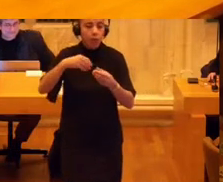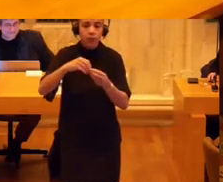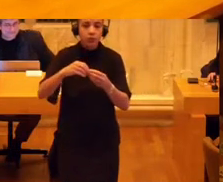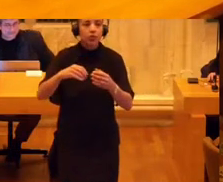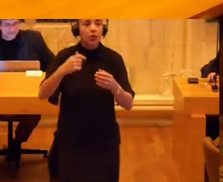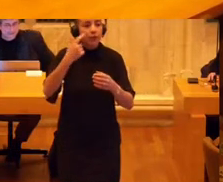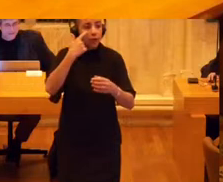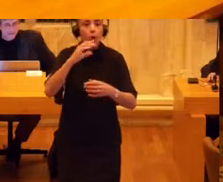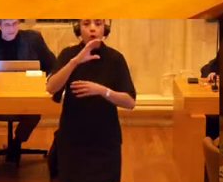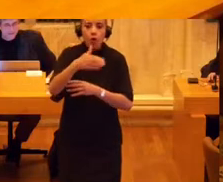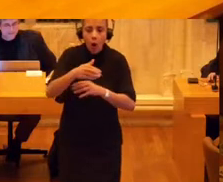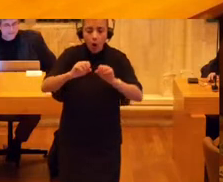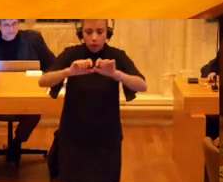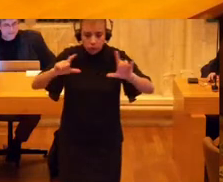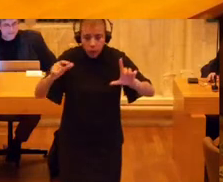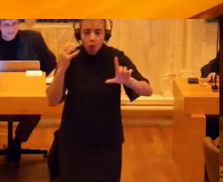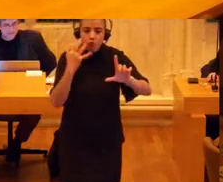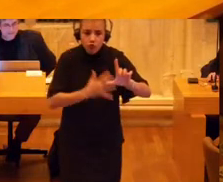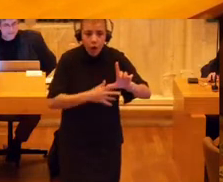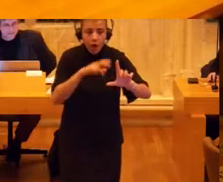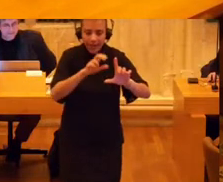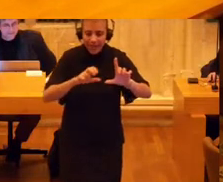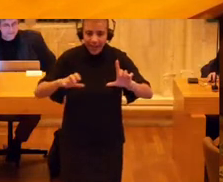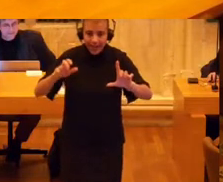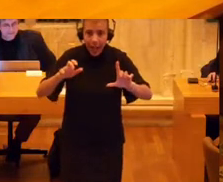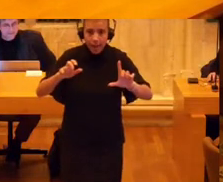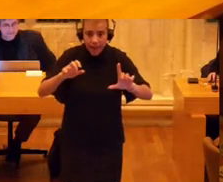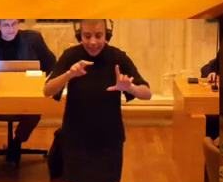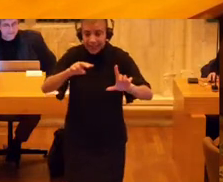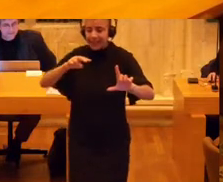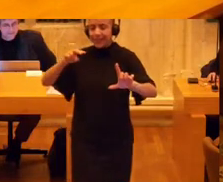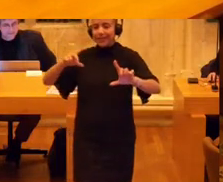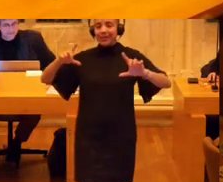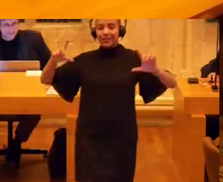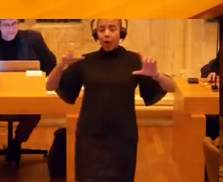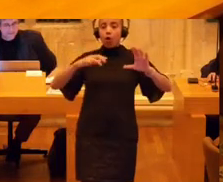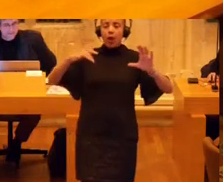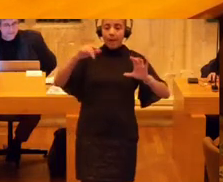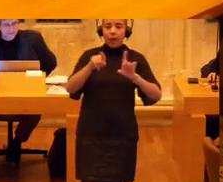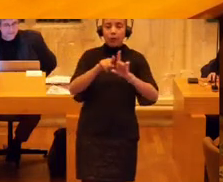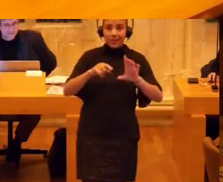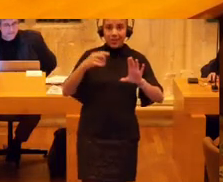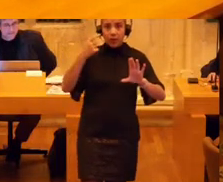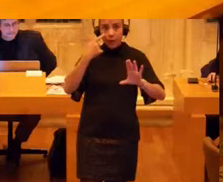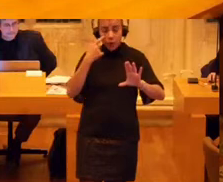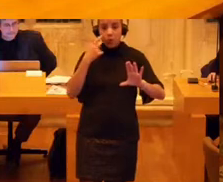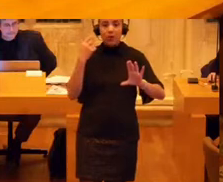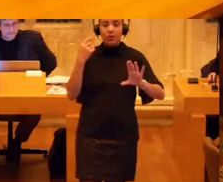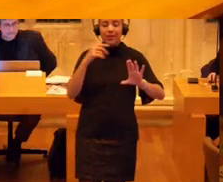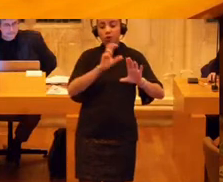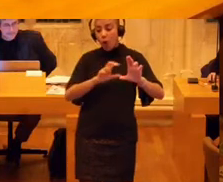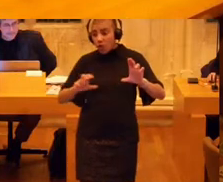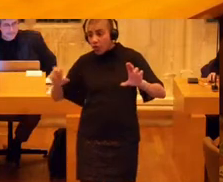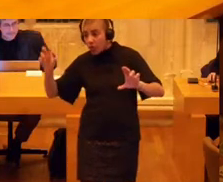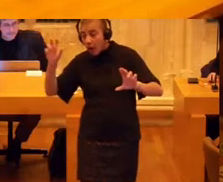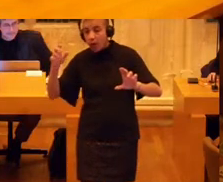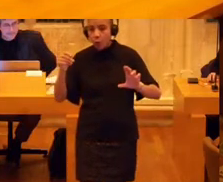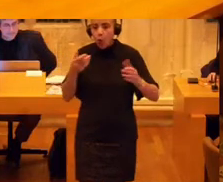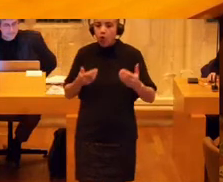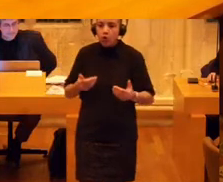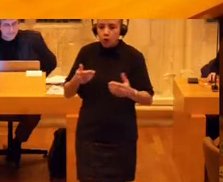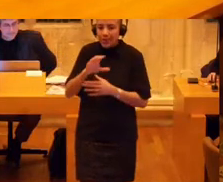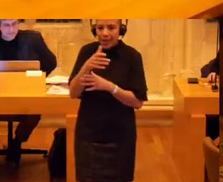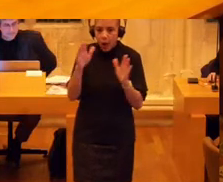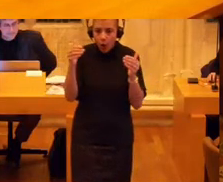débat intercommunal. Donc la ville de Caen est aujourd'hui sollicitée, mais les règlements sur les zones commerciales sera le même sur les zones